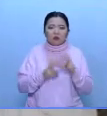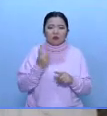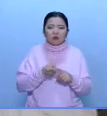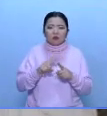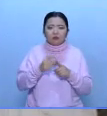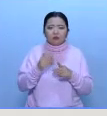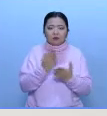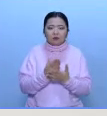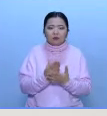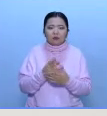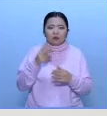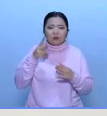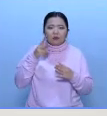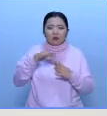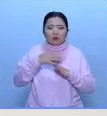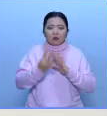береді.